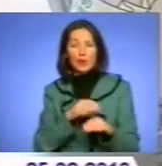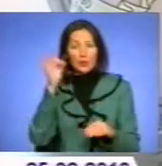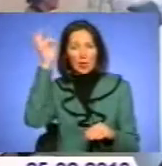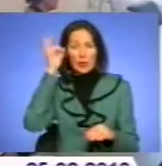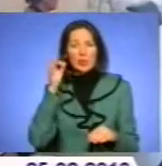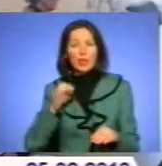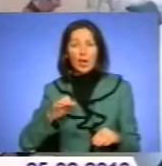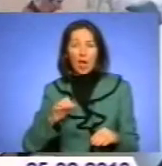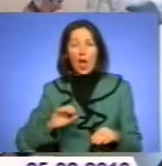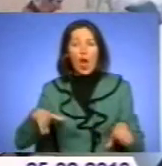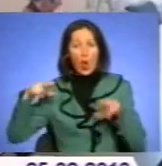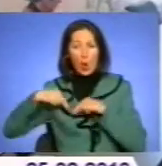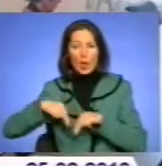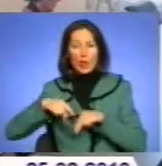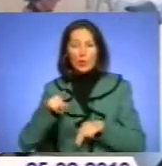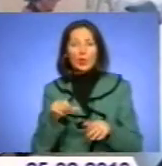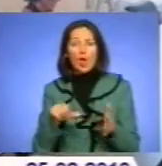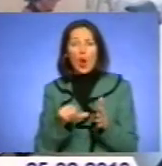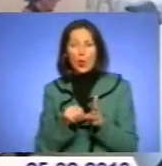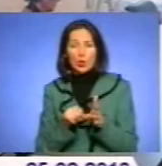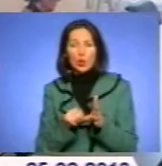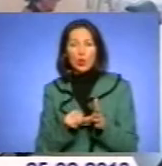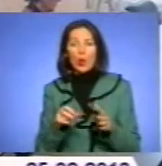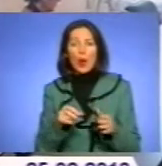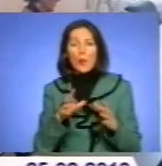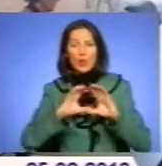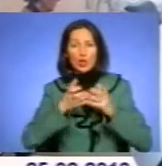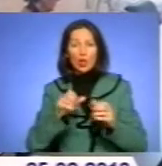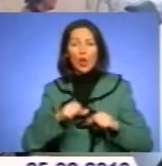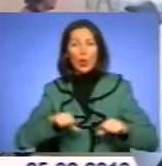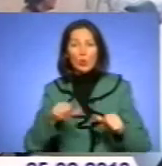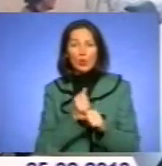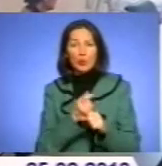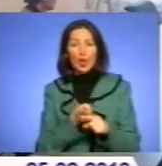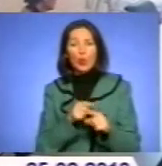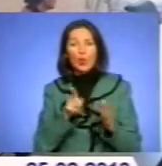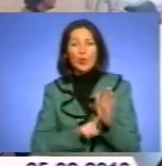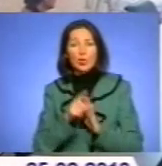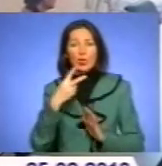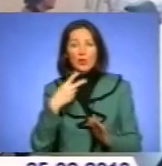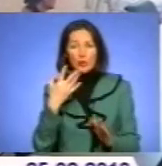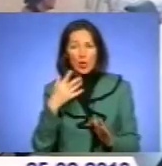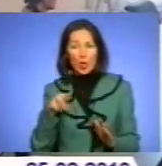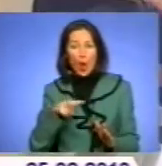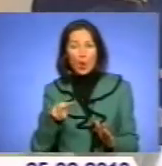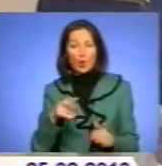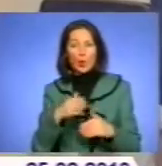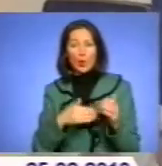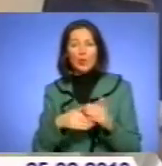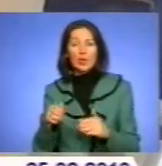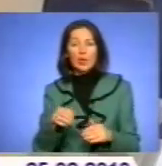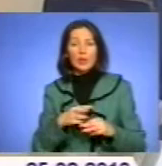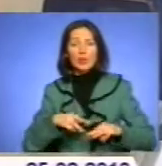в огляді міжнародної комісії, робота якої може розпочатися з 25 лютого, профільне міністерство обіцяє забезпечити присутністю і